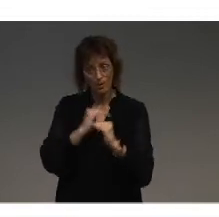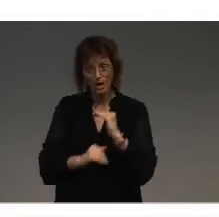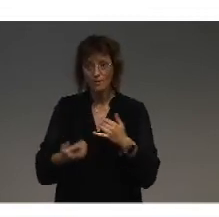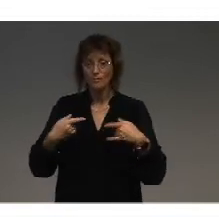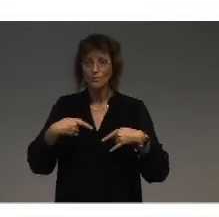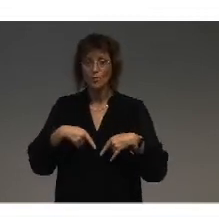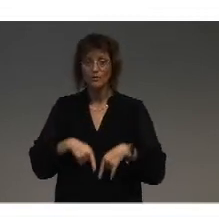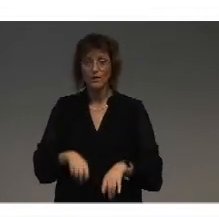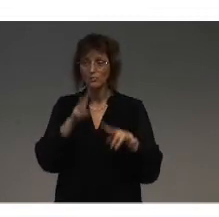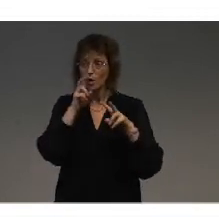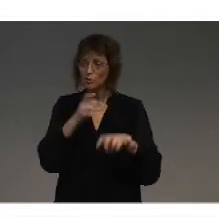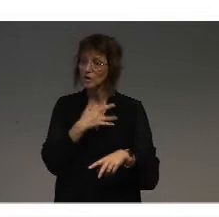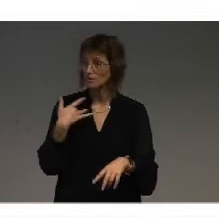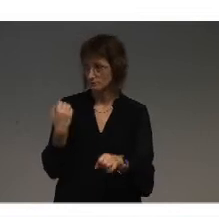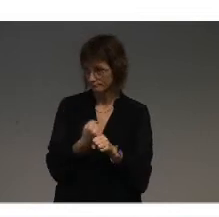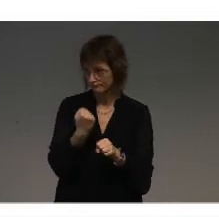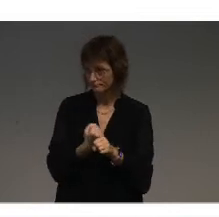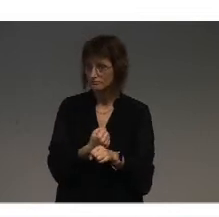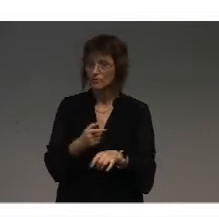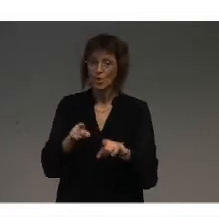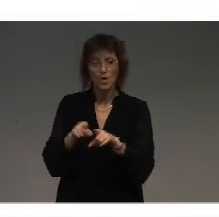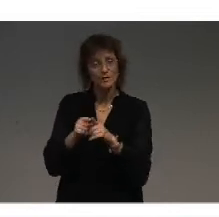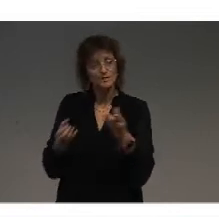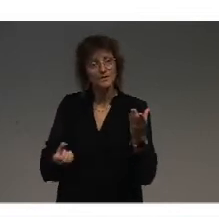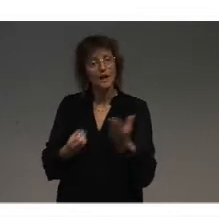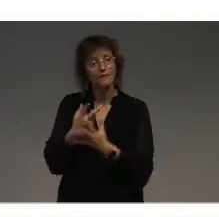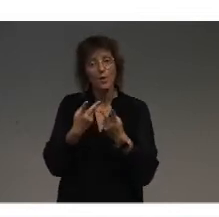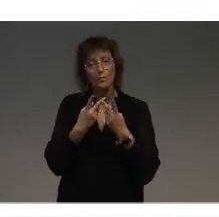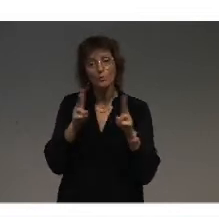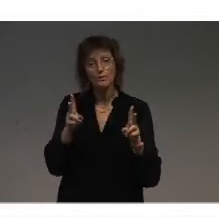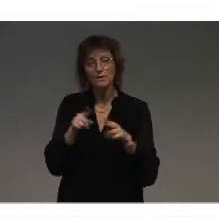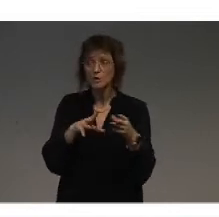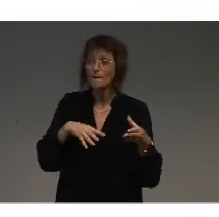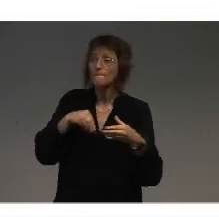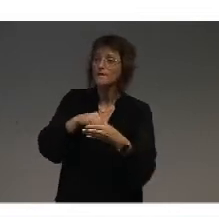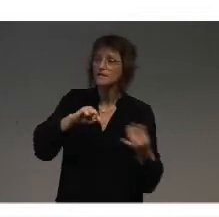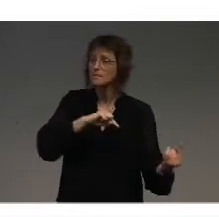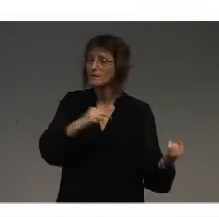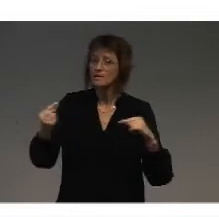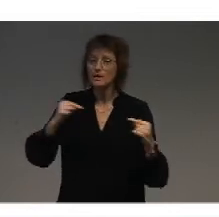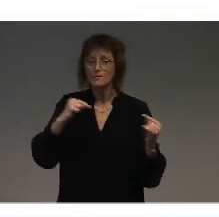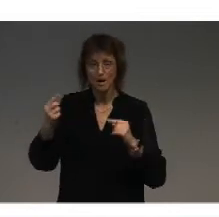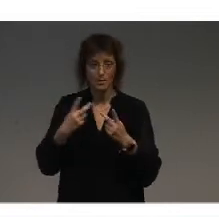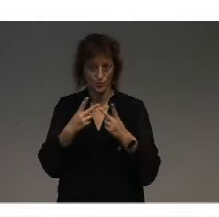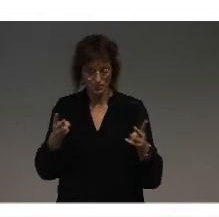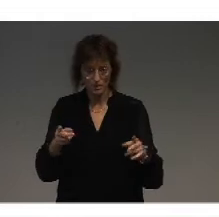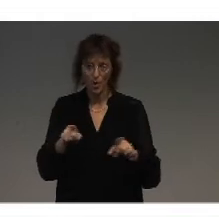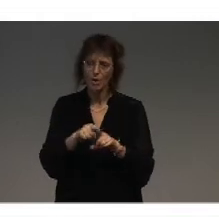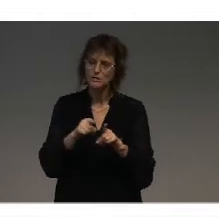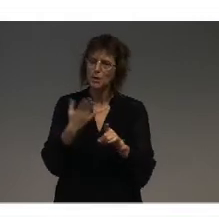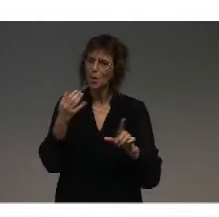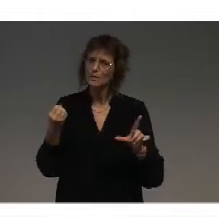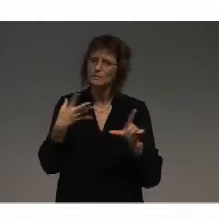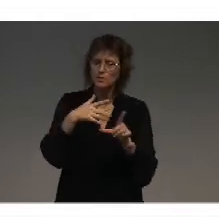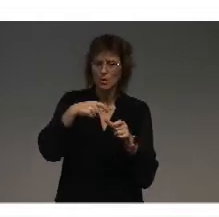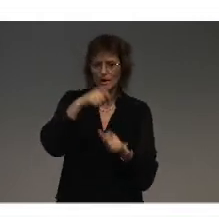travail. Et on contribue à l'information du public et au débat public. Et puis, on a aussi quelques missions d'évaluation de la